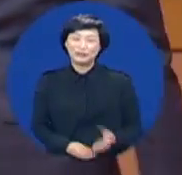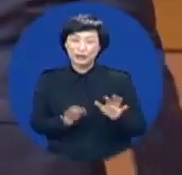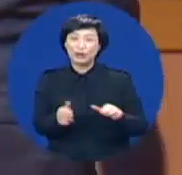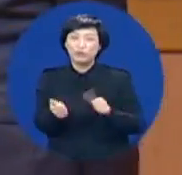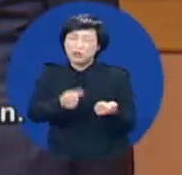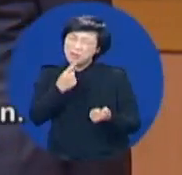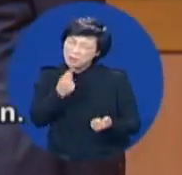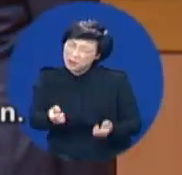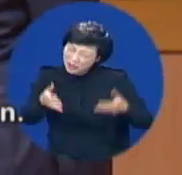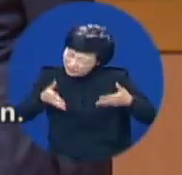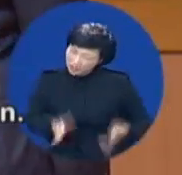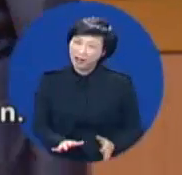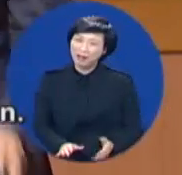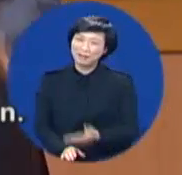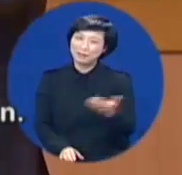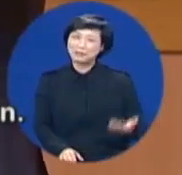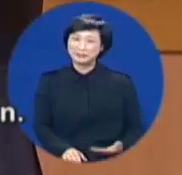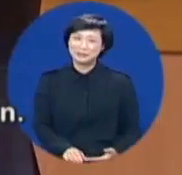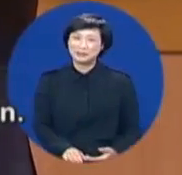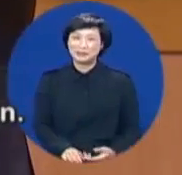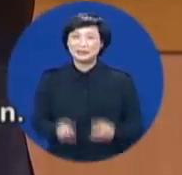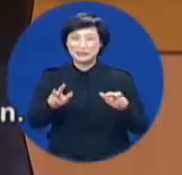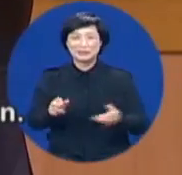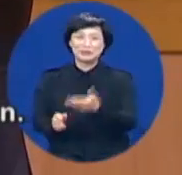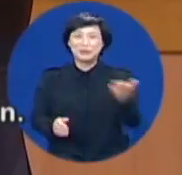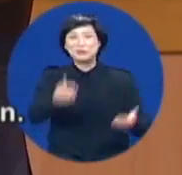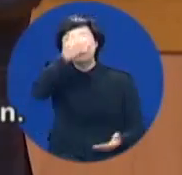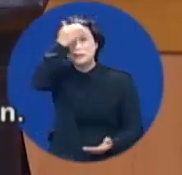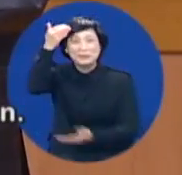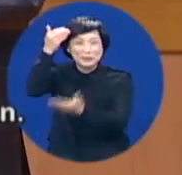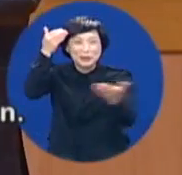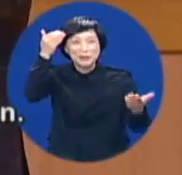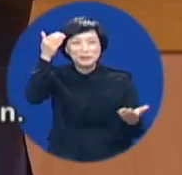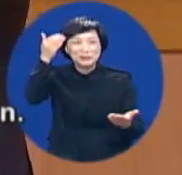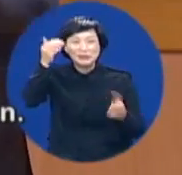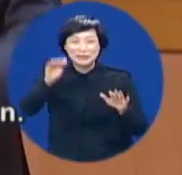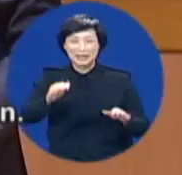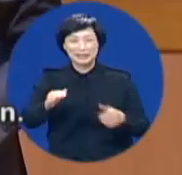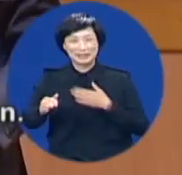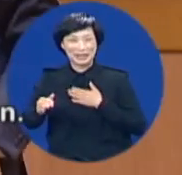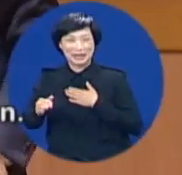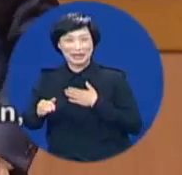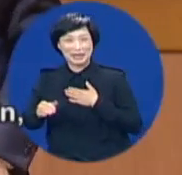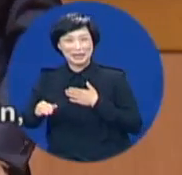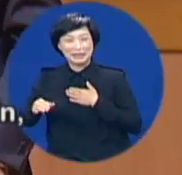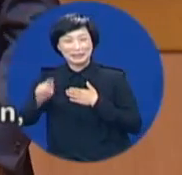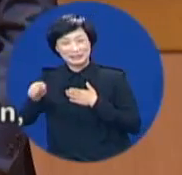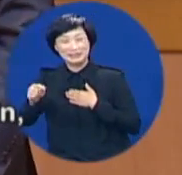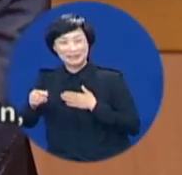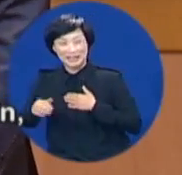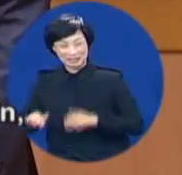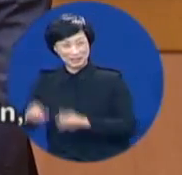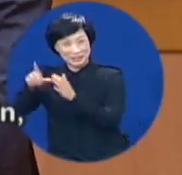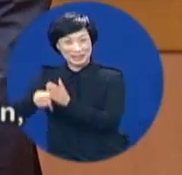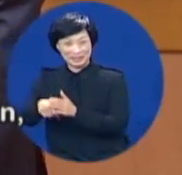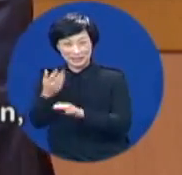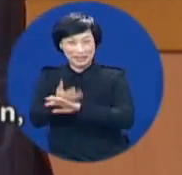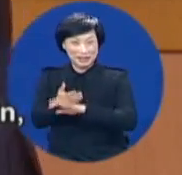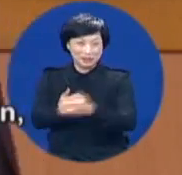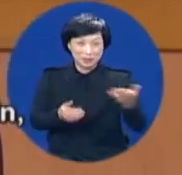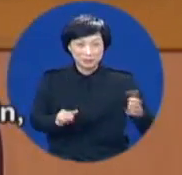뻔하고. 그리고 지금 젊은 애들은요, 우리 시대하고 달라요. 막